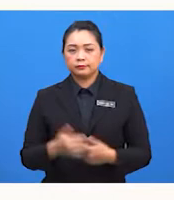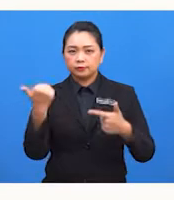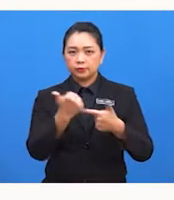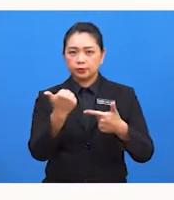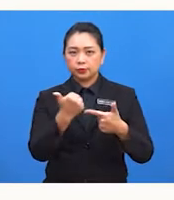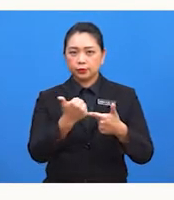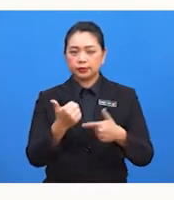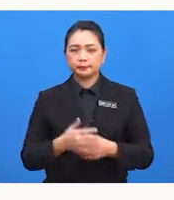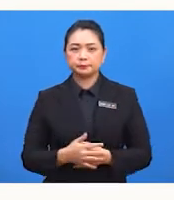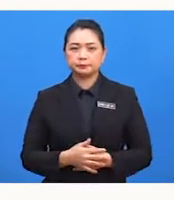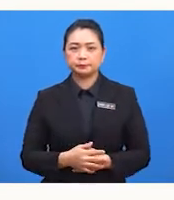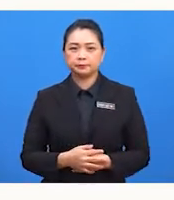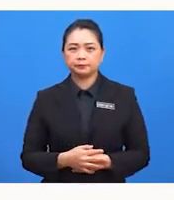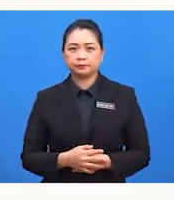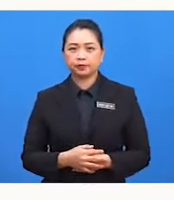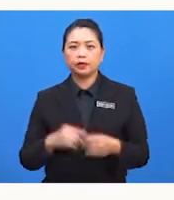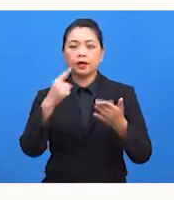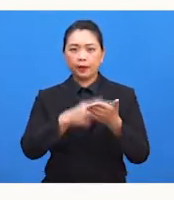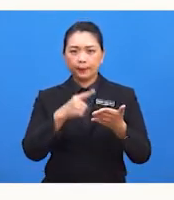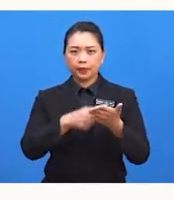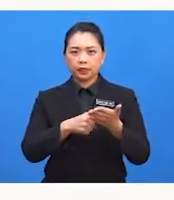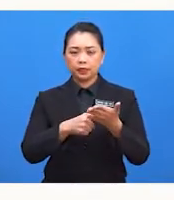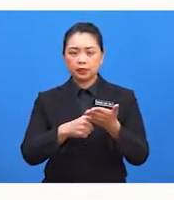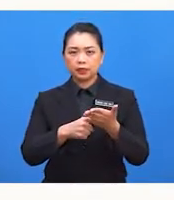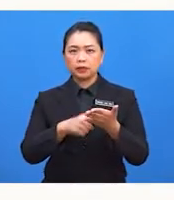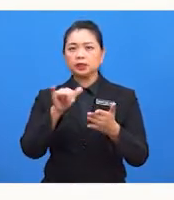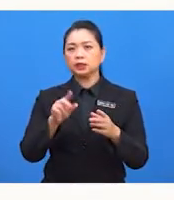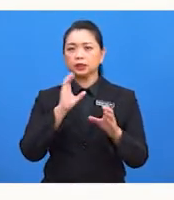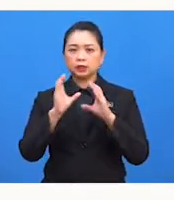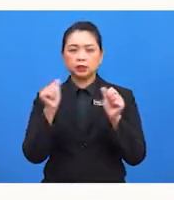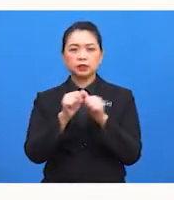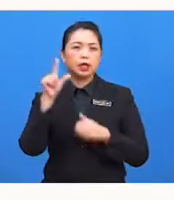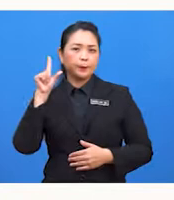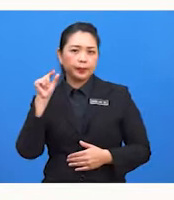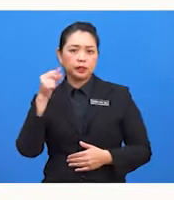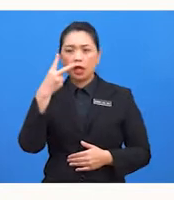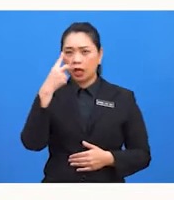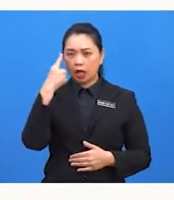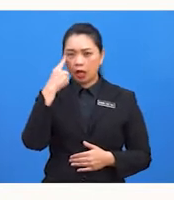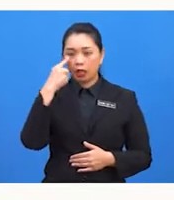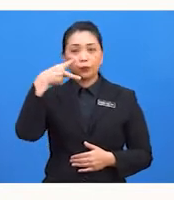apakah yang dikatakan dengan bird eye view ataupun pandangan mata burung?